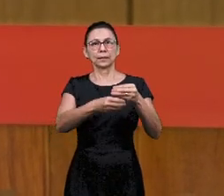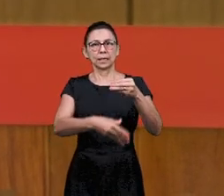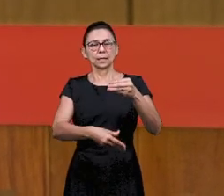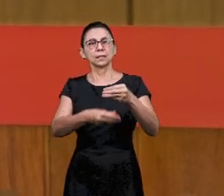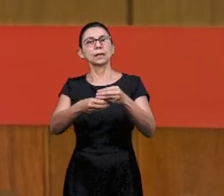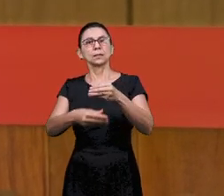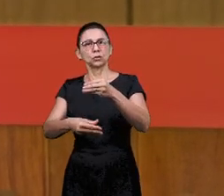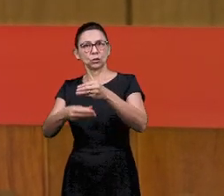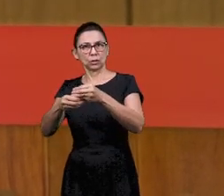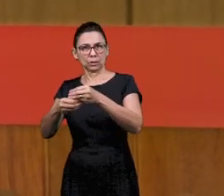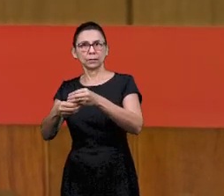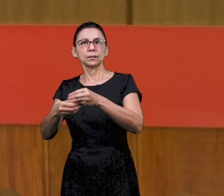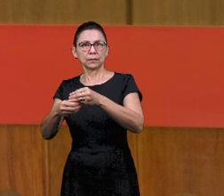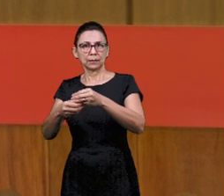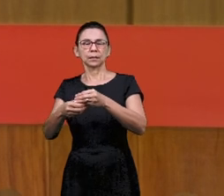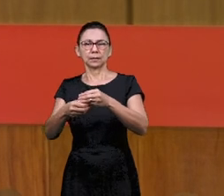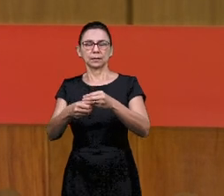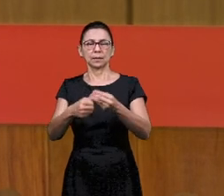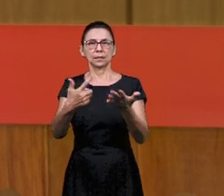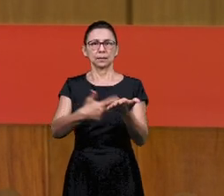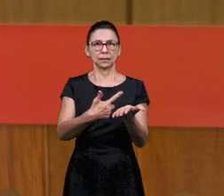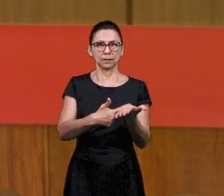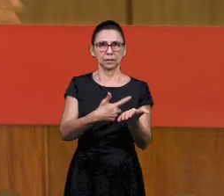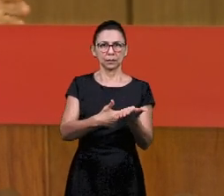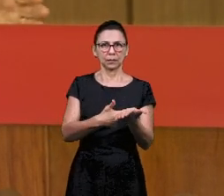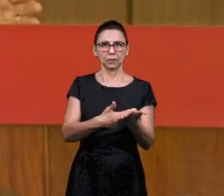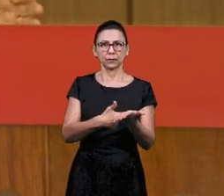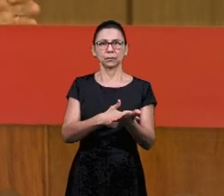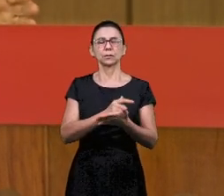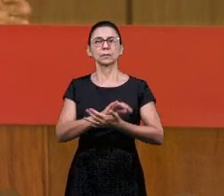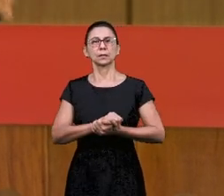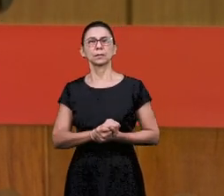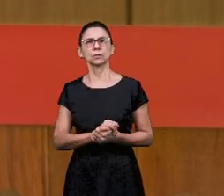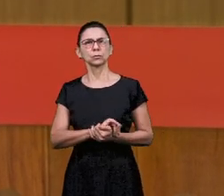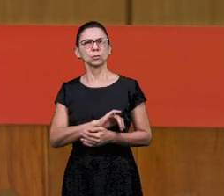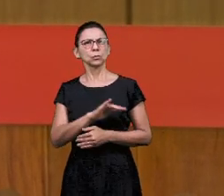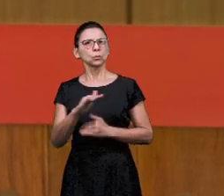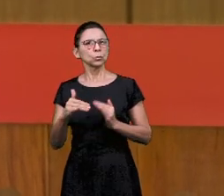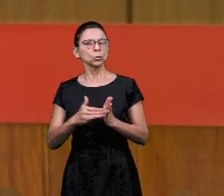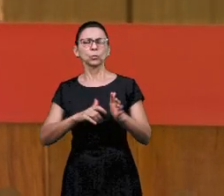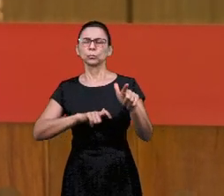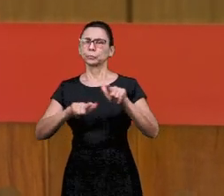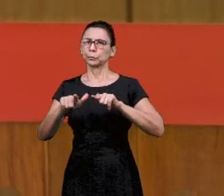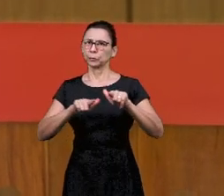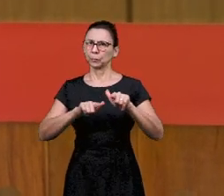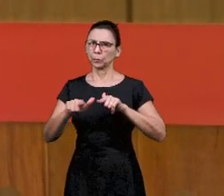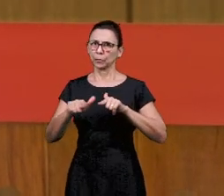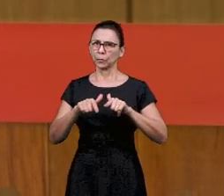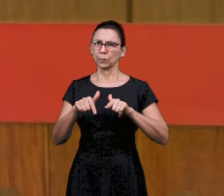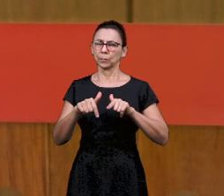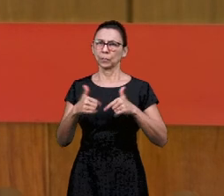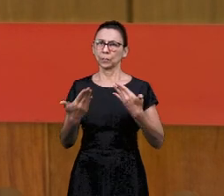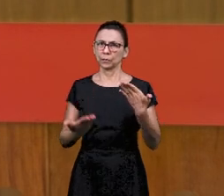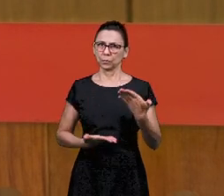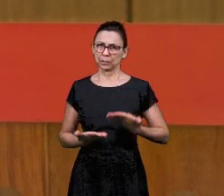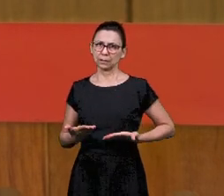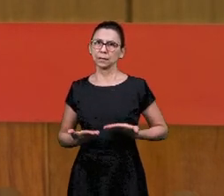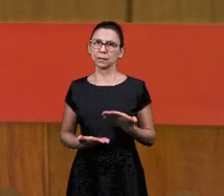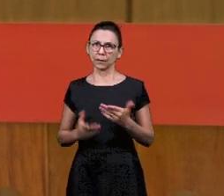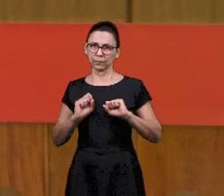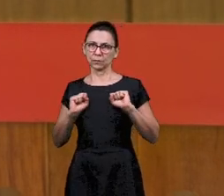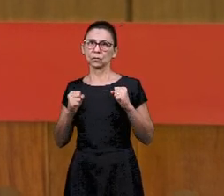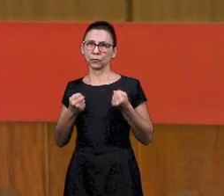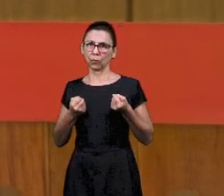ce qui s'appelle les annales de tout ce travail qu'il a fait par ses frères et sœurs. Nous allons avoir